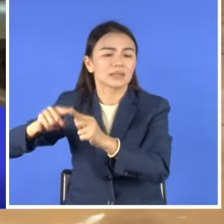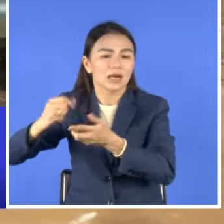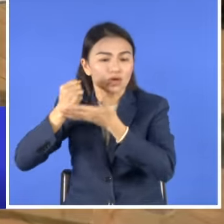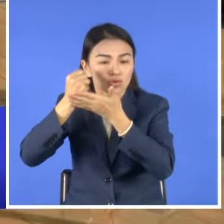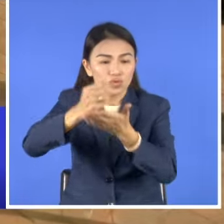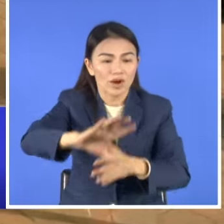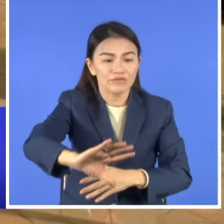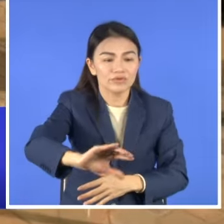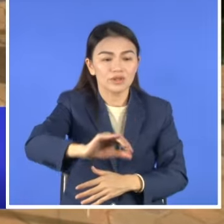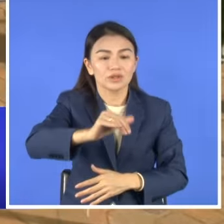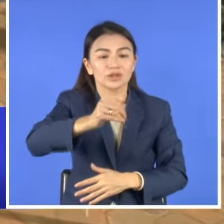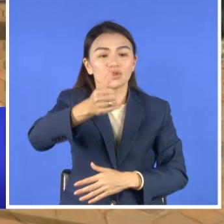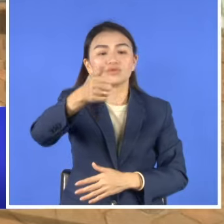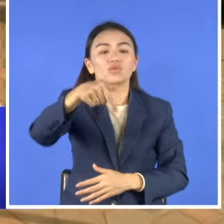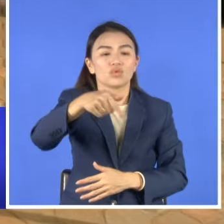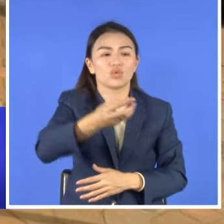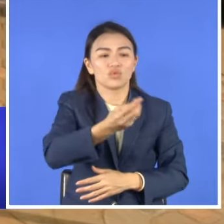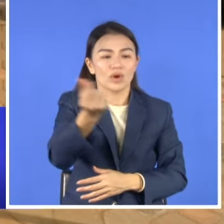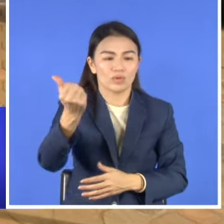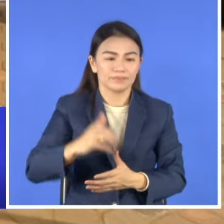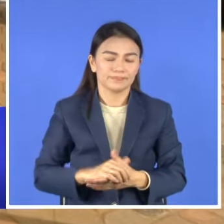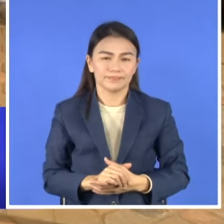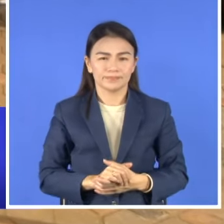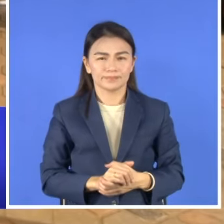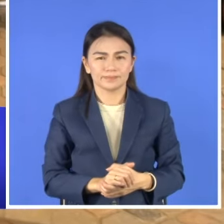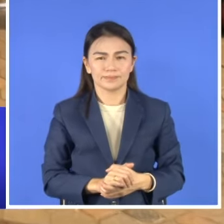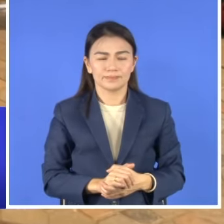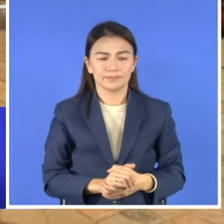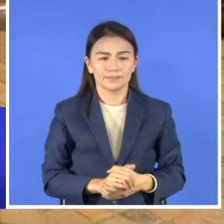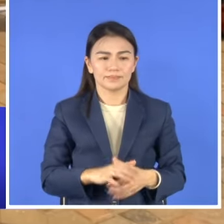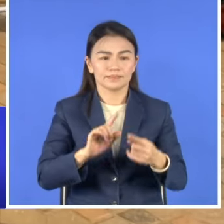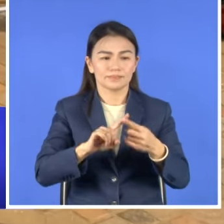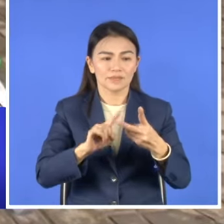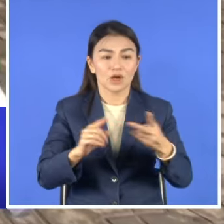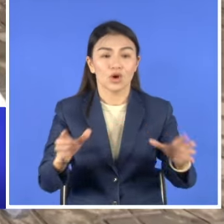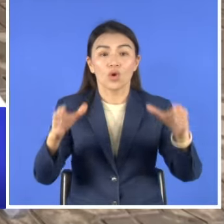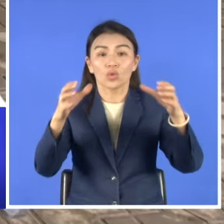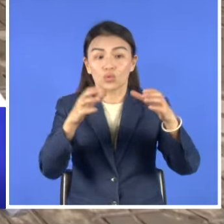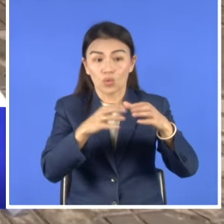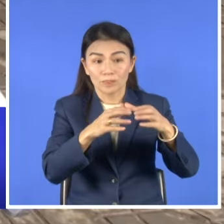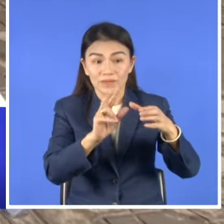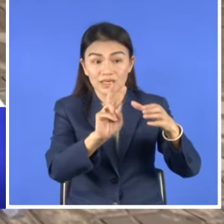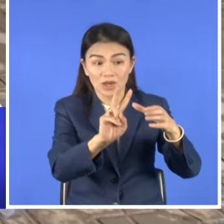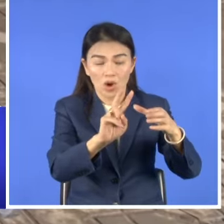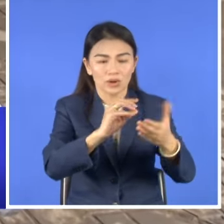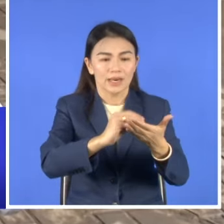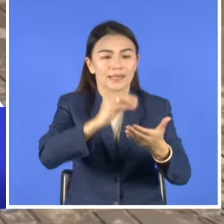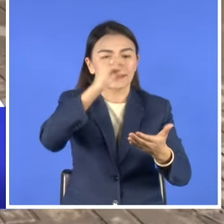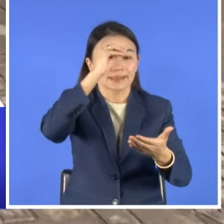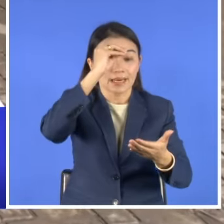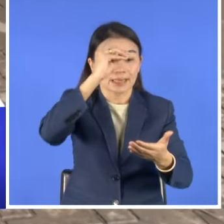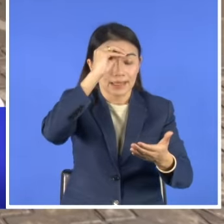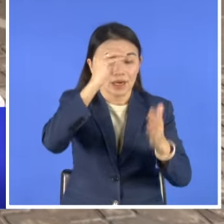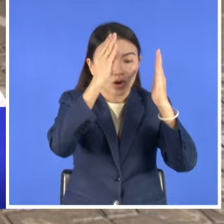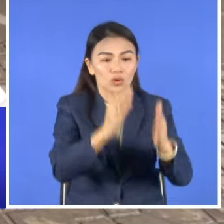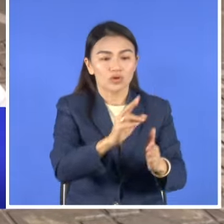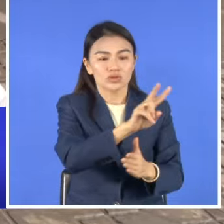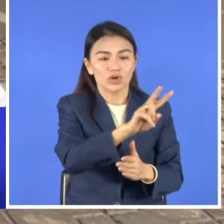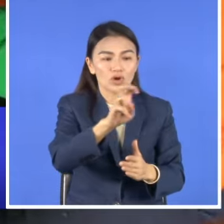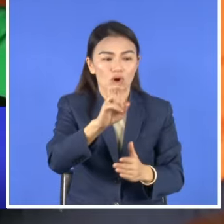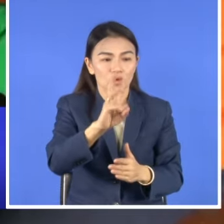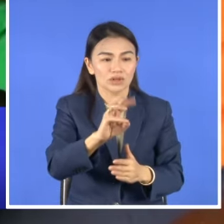สู่สะพานวะเดิมโดยเร็วนะคะ 2คือทีม fix itCenterมีนักเรียนนักศึกษาจำนวน 266